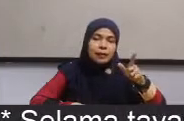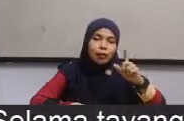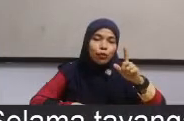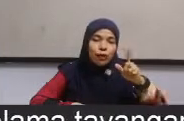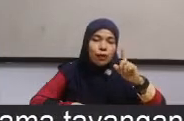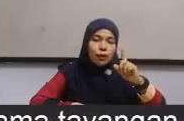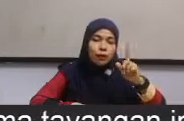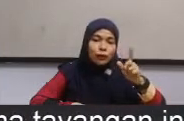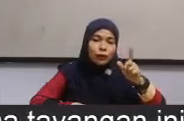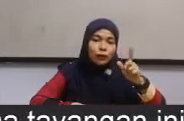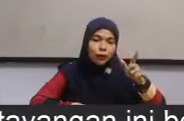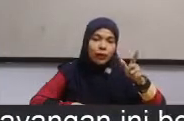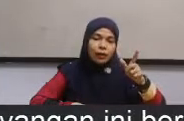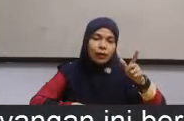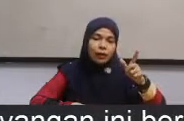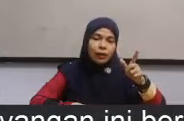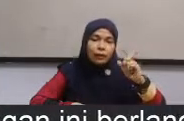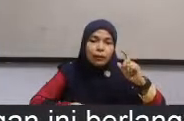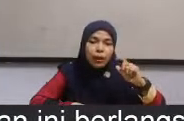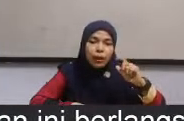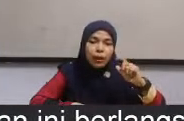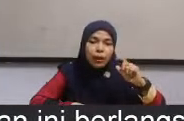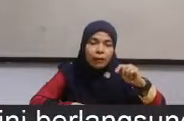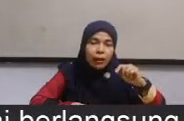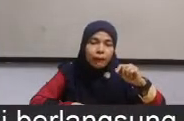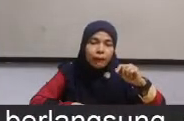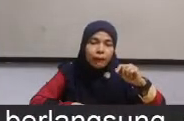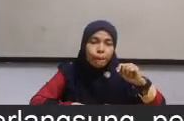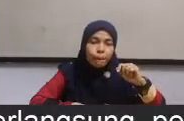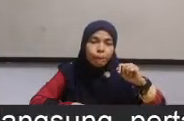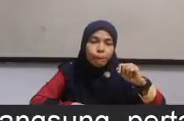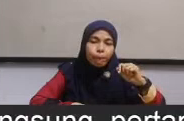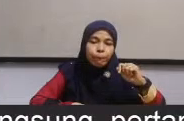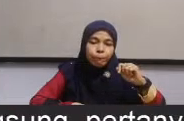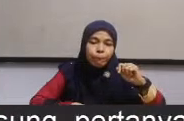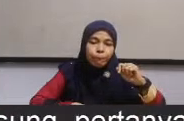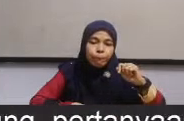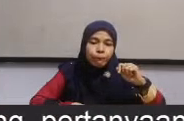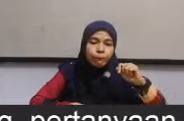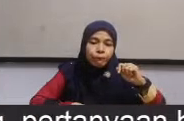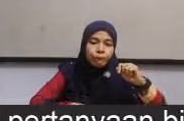atas adalah budaya asli Indonesia yang paling bawah gambar apa